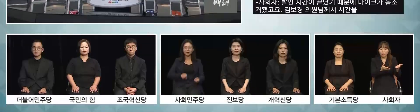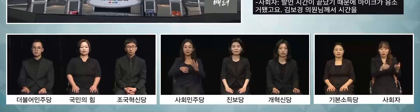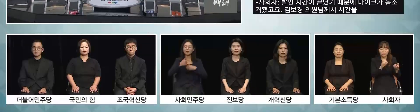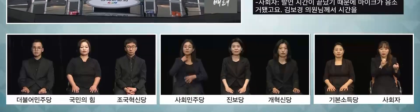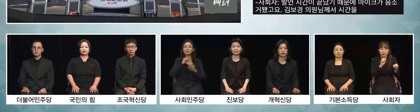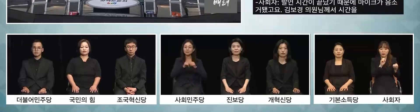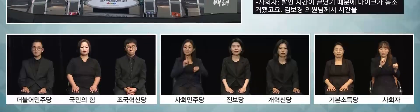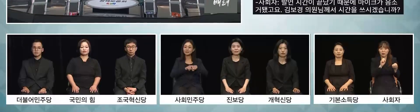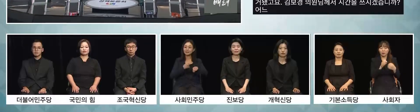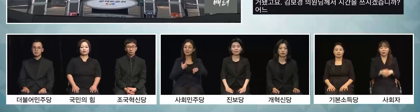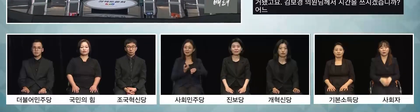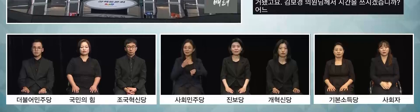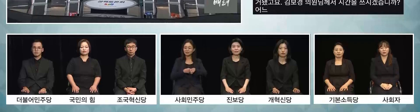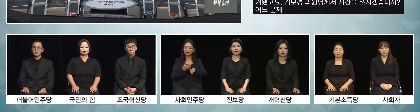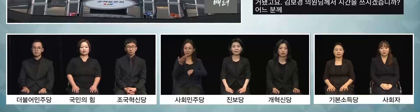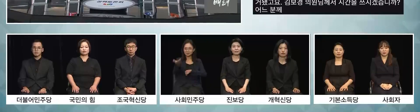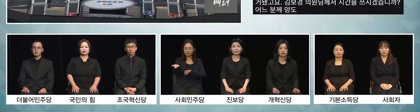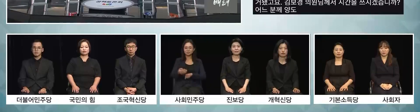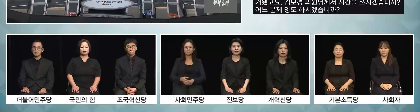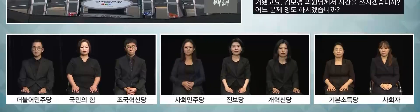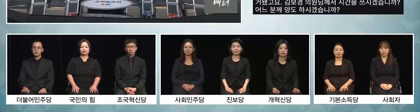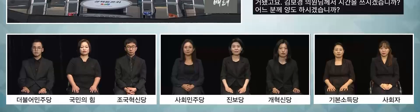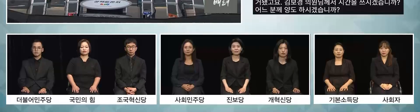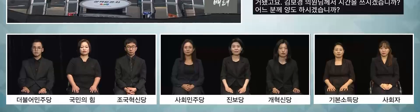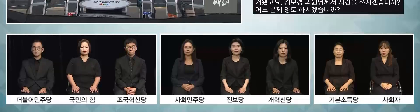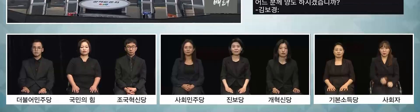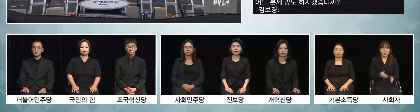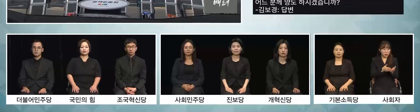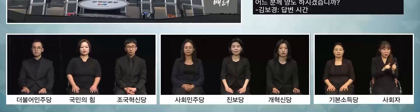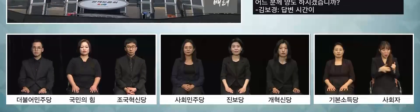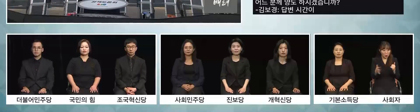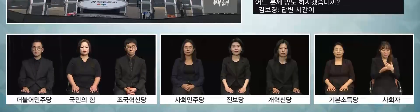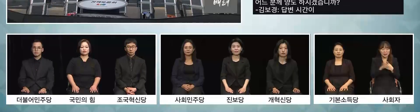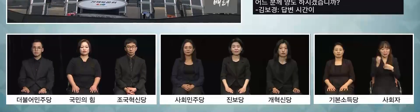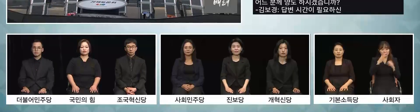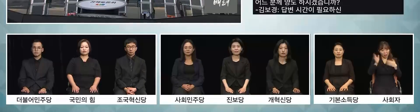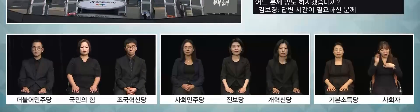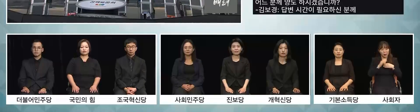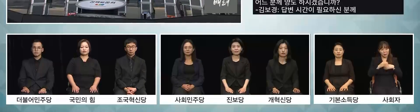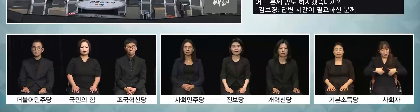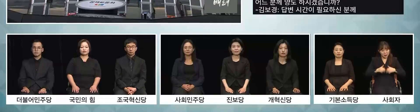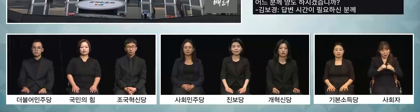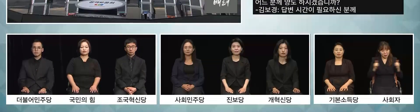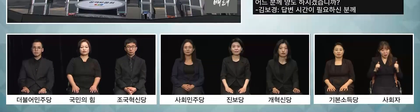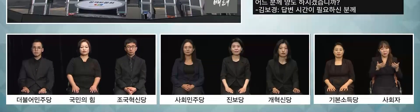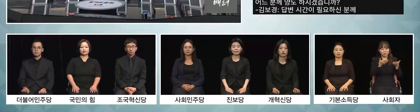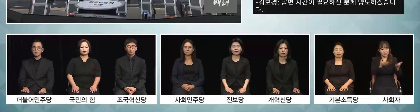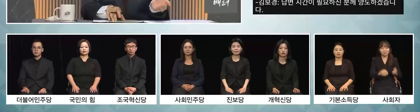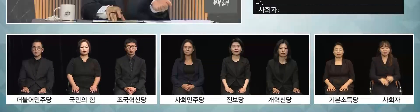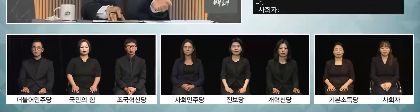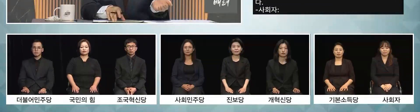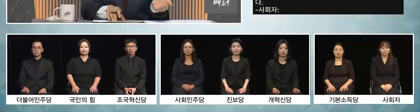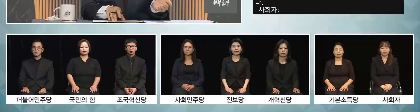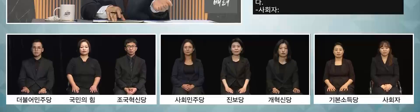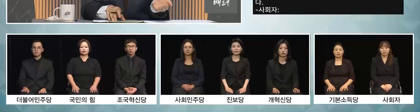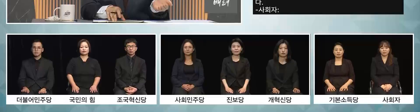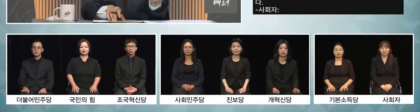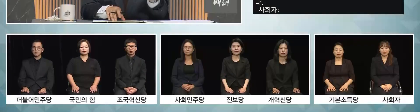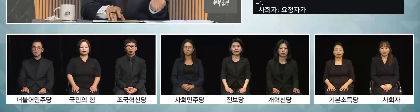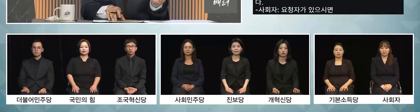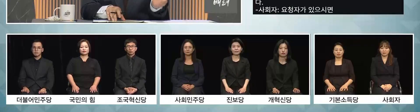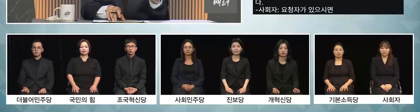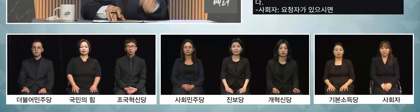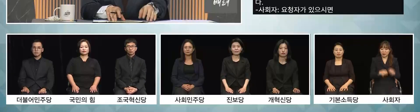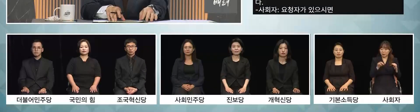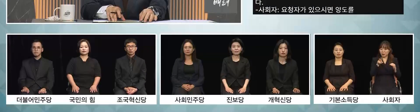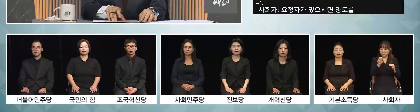분 있으시면 양도하겠습니다. 요청자가 없으시면 넘어가고 혹시 필요하신 분께는 양도를 해드리겠습니다. 예,